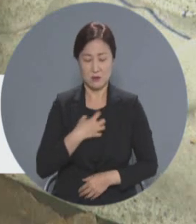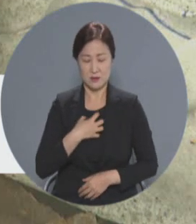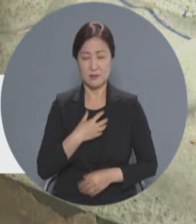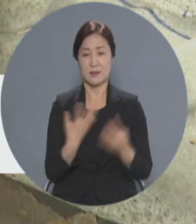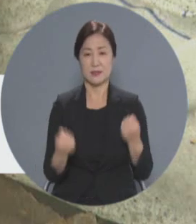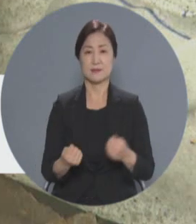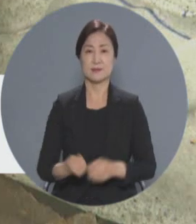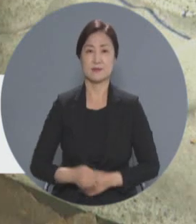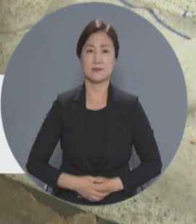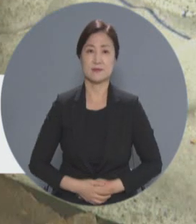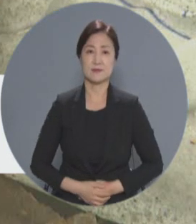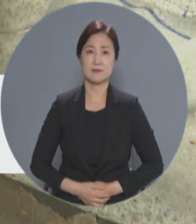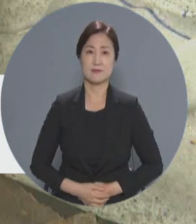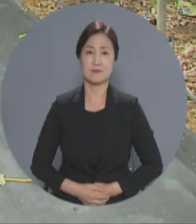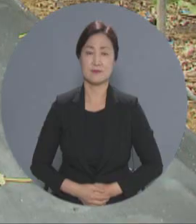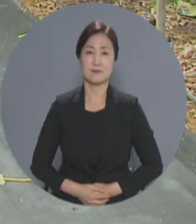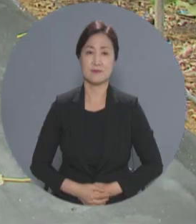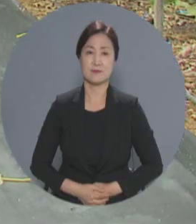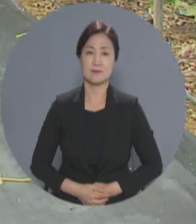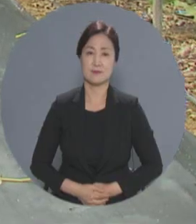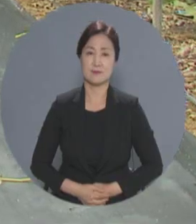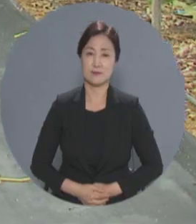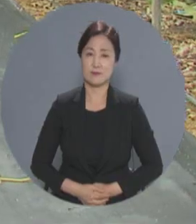기자가 취재했습니다.